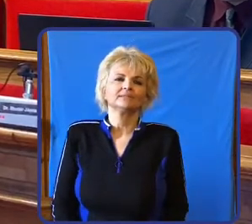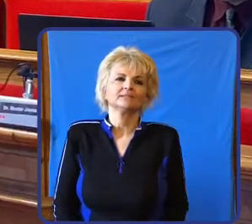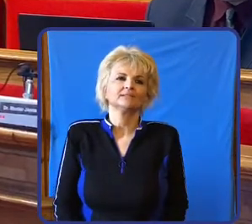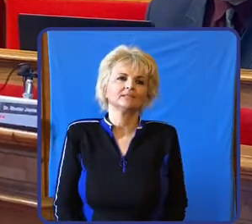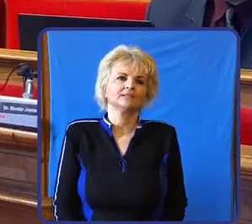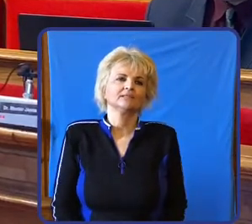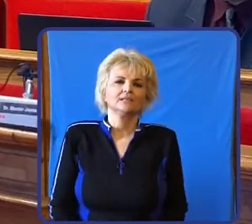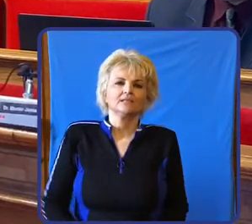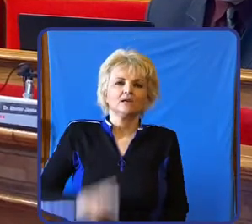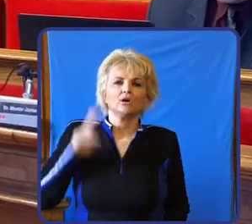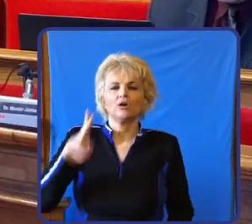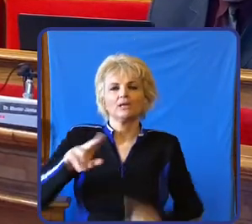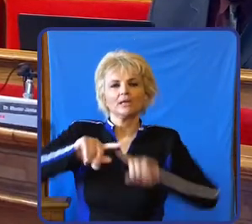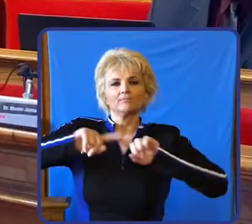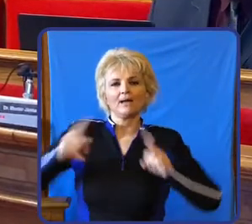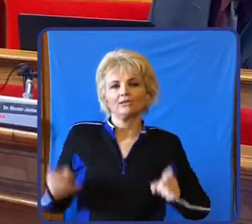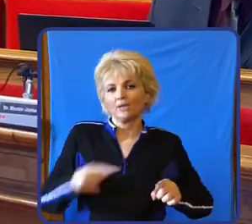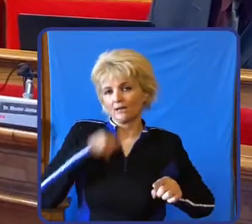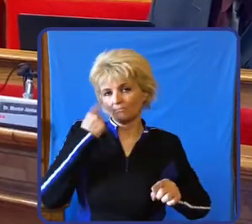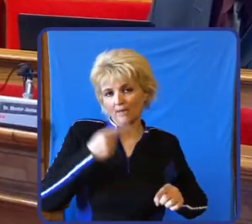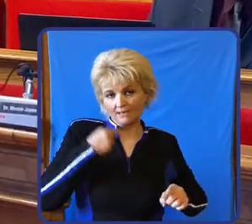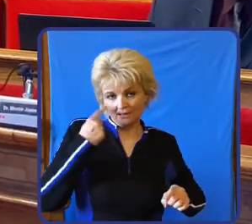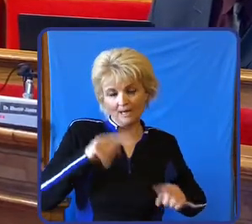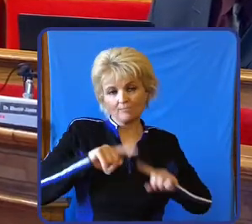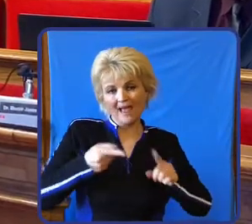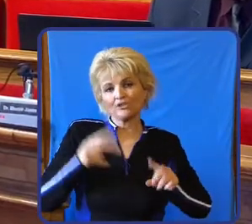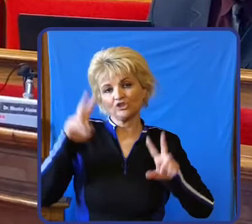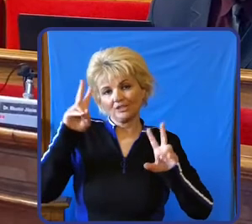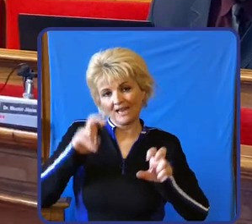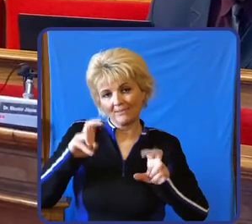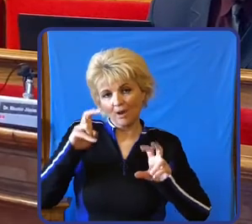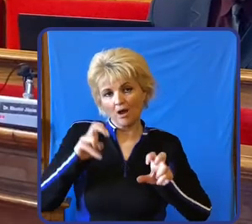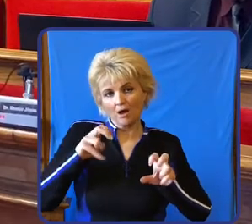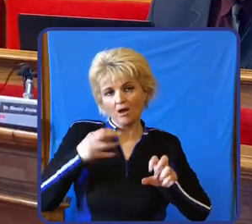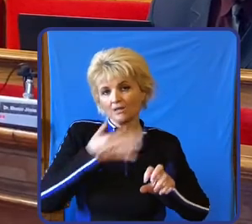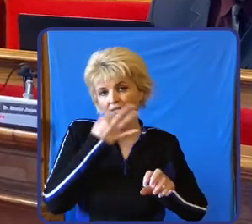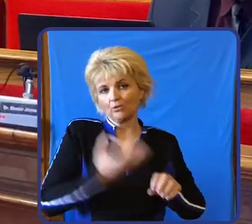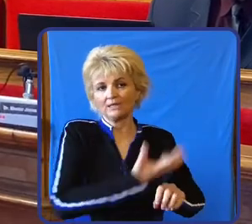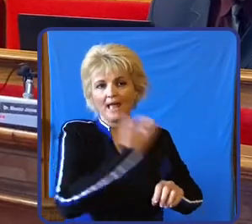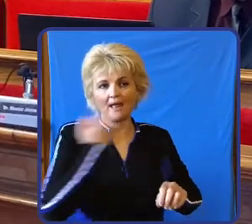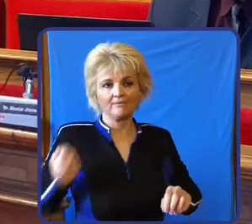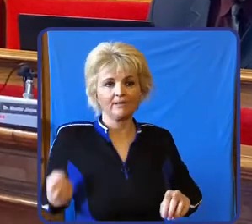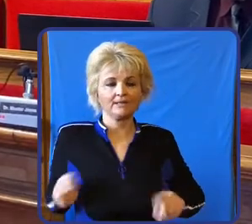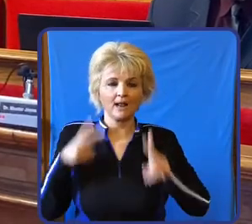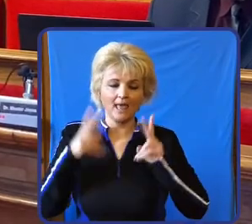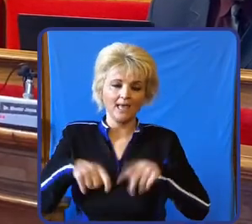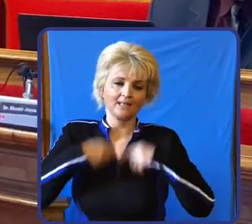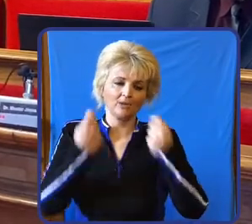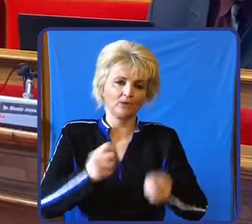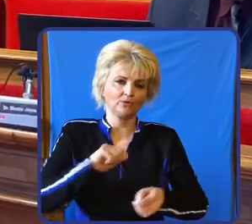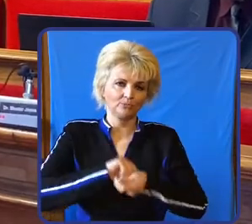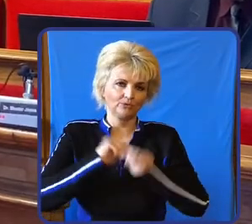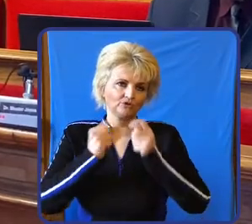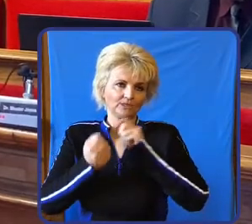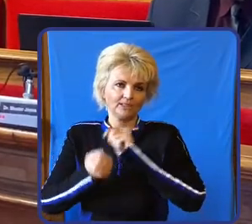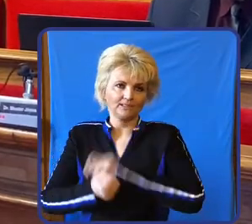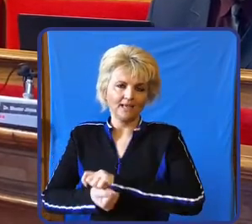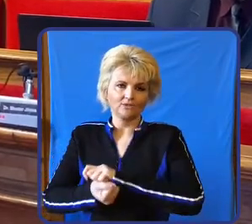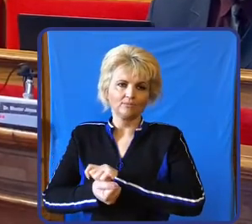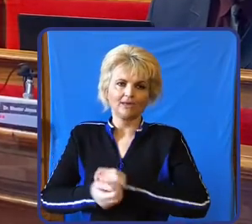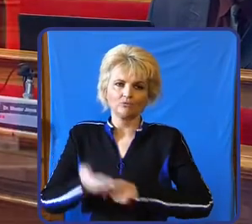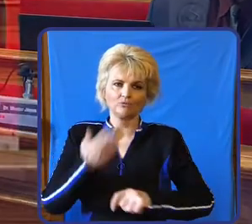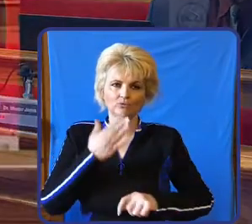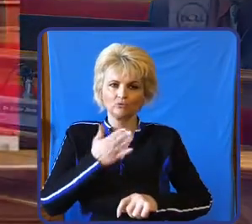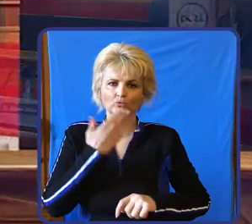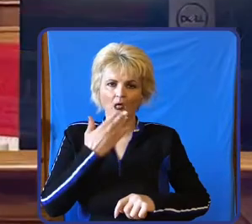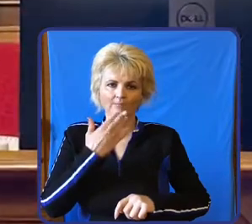aki eltér a tárgytól, attól elvenném a szót. De hát sajnos ez még lehet, hogy beadó módosításra, mert nagyon unjuk.